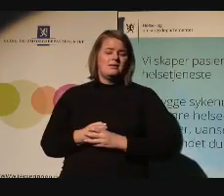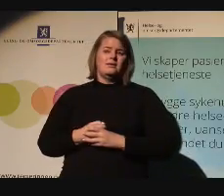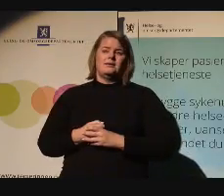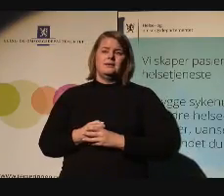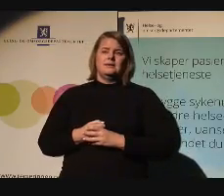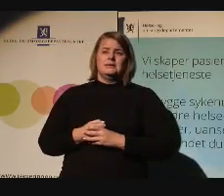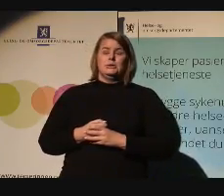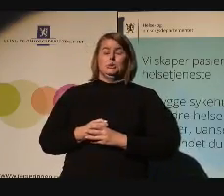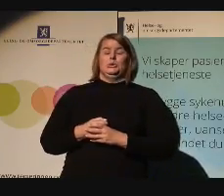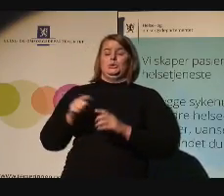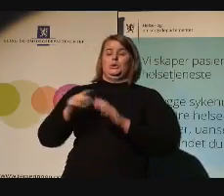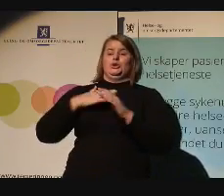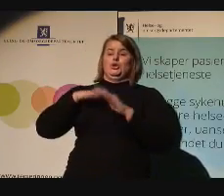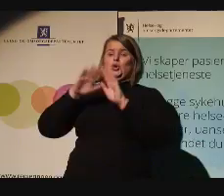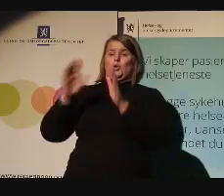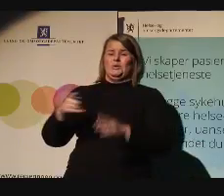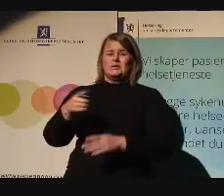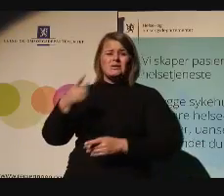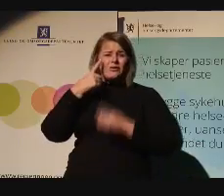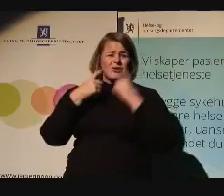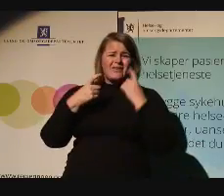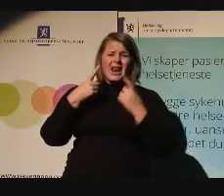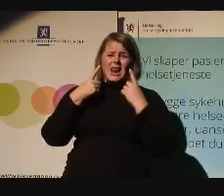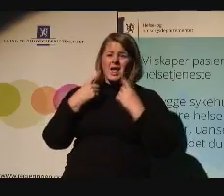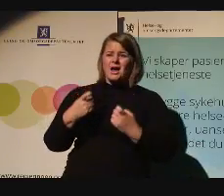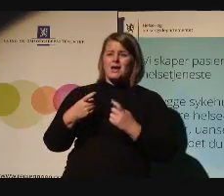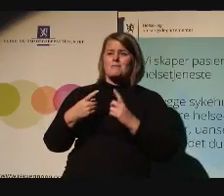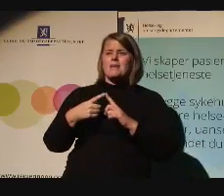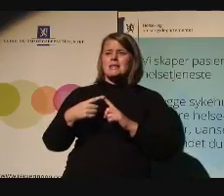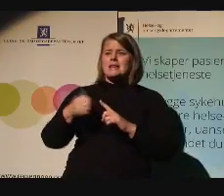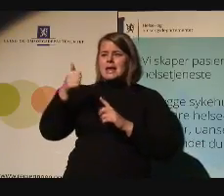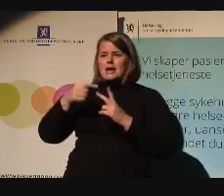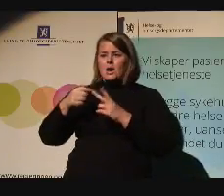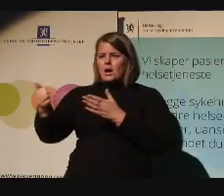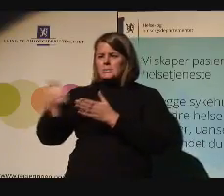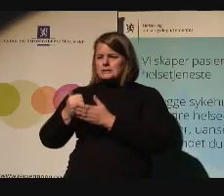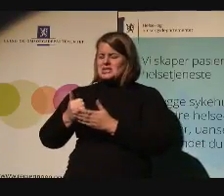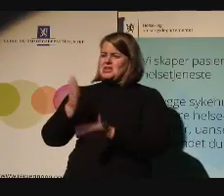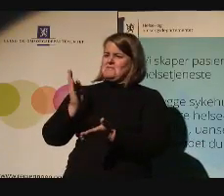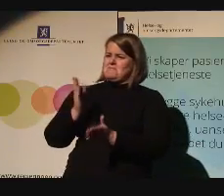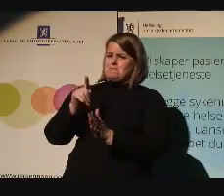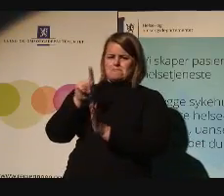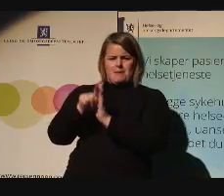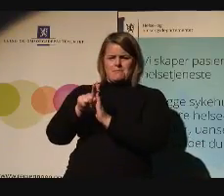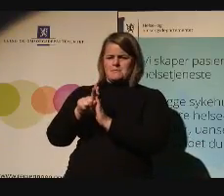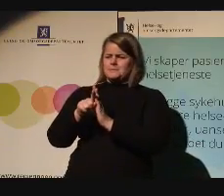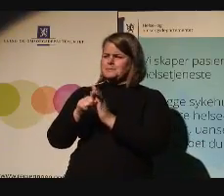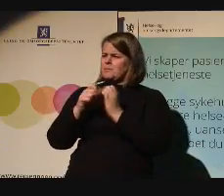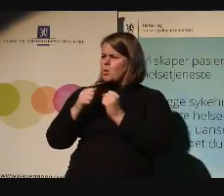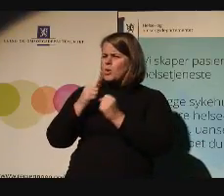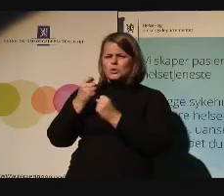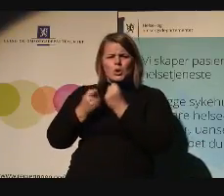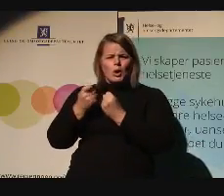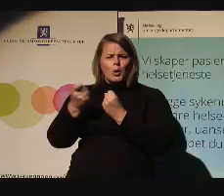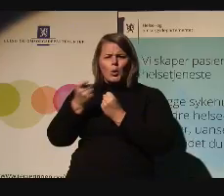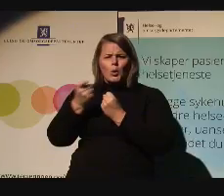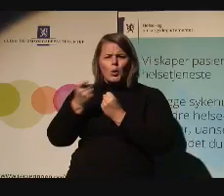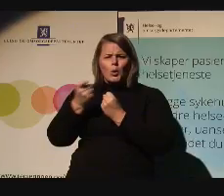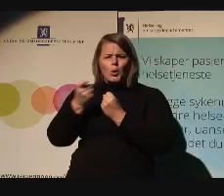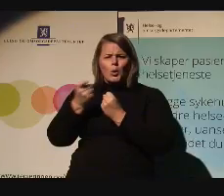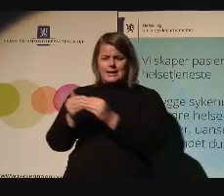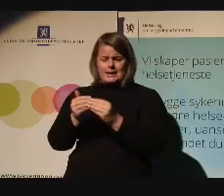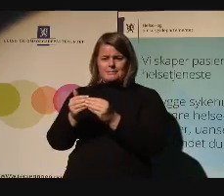Fortvilelsen den var stor på sykehuset, men ledere og ansatte ble raskt enige om at noe måtte gjøres. Og